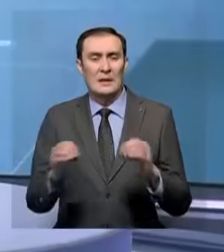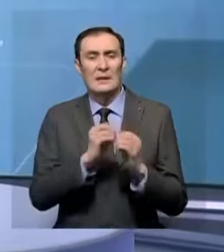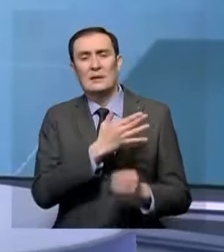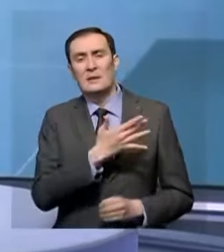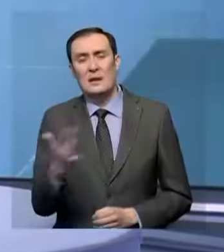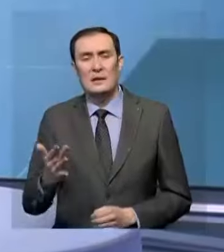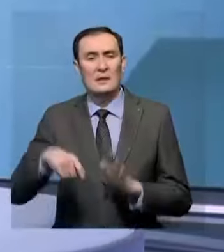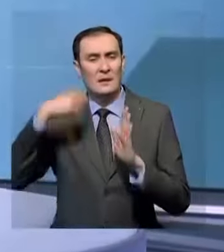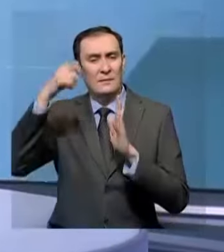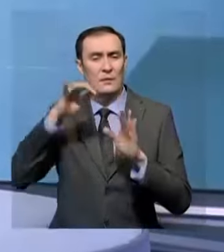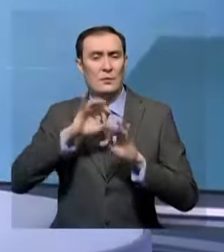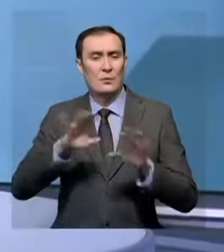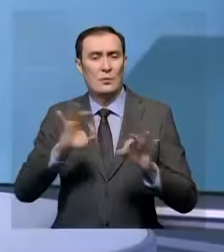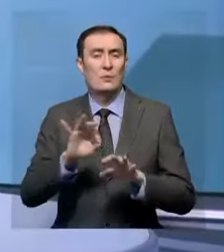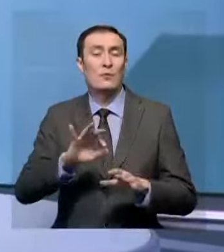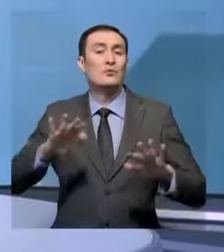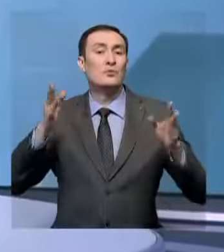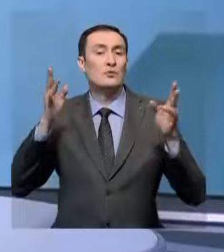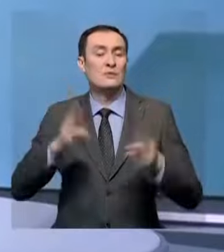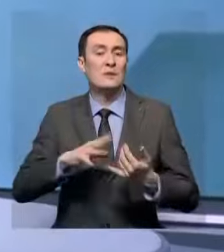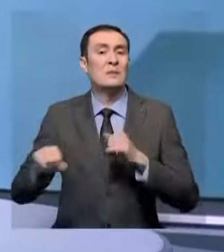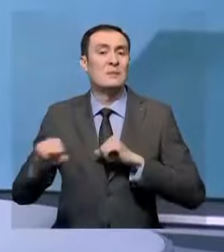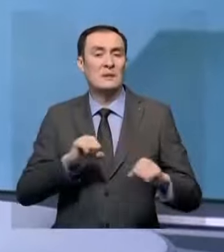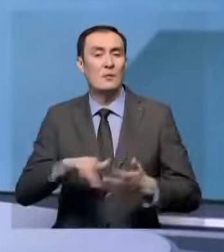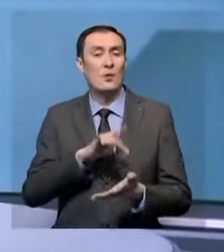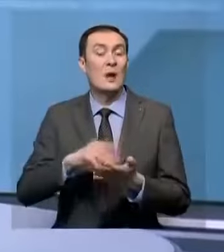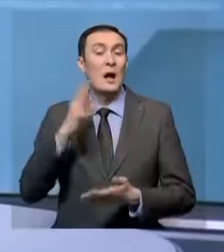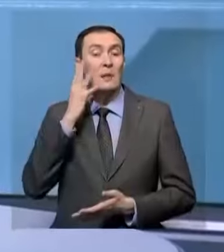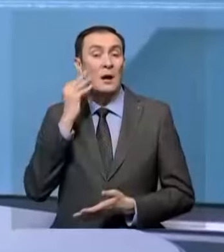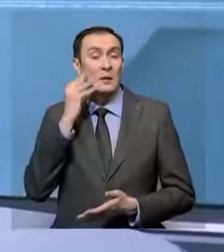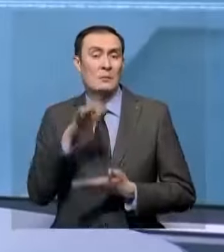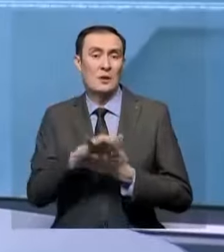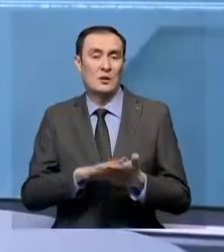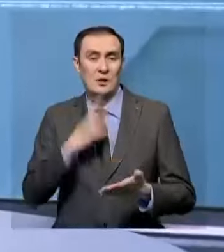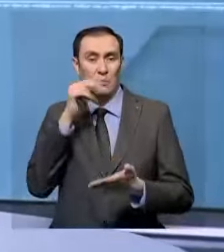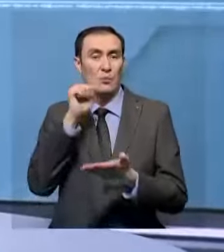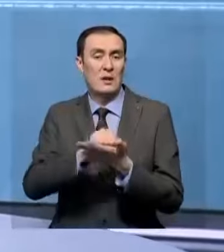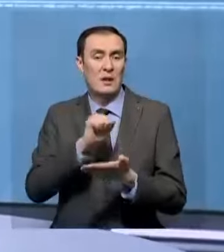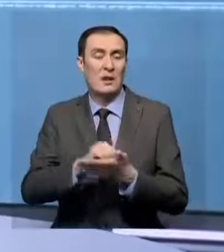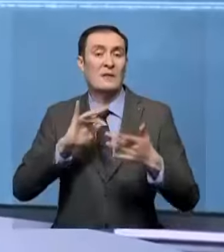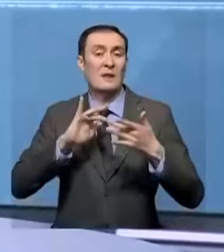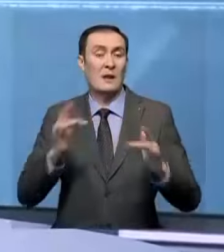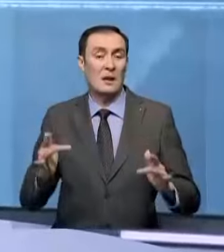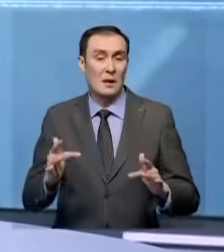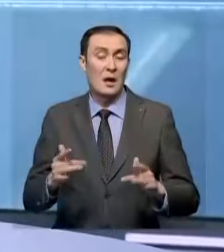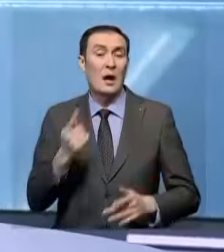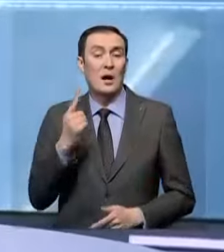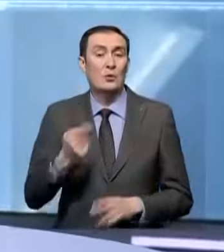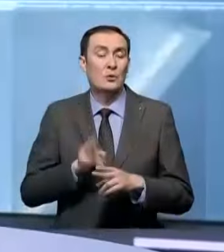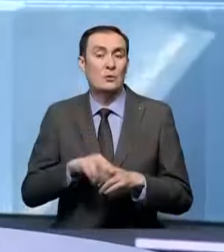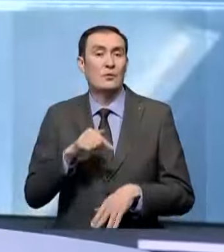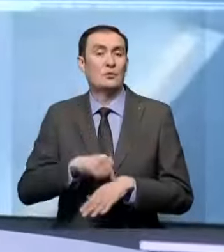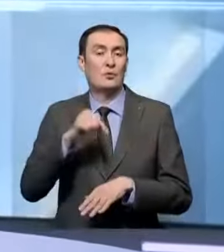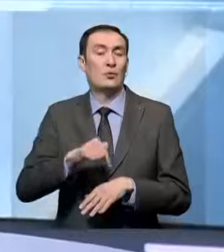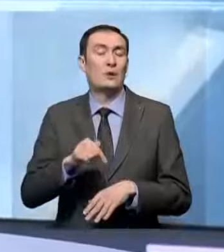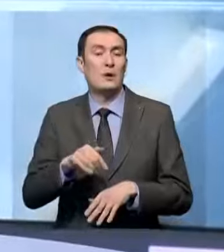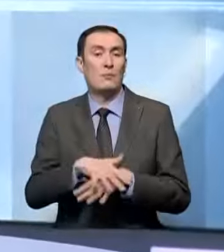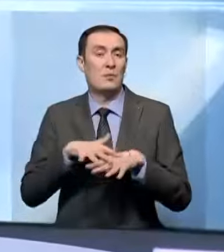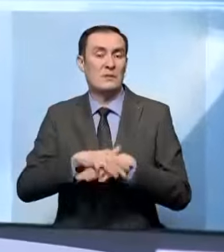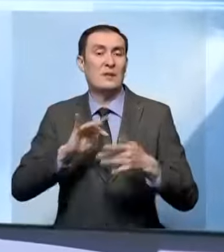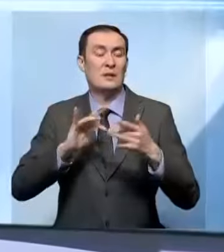Десятки видеороликов о недавно случившемся землетрясении в Алматы продолжают публиковать в социальных сетях. Одно из них тронуло